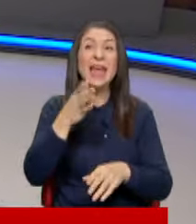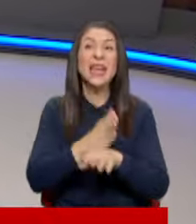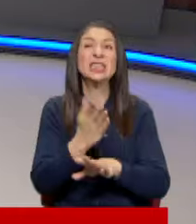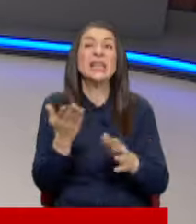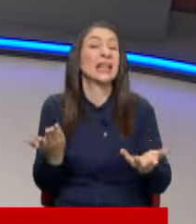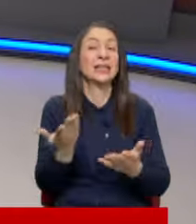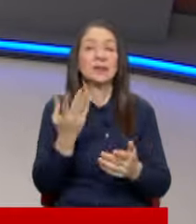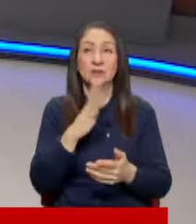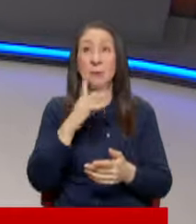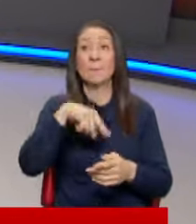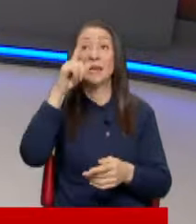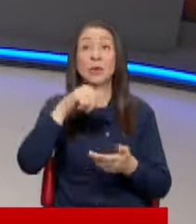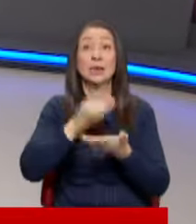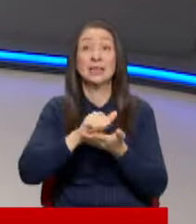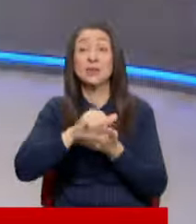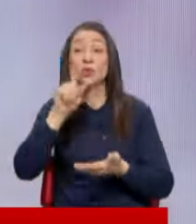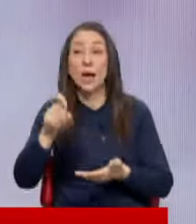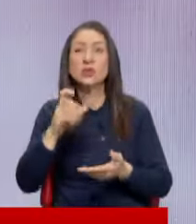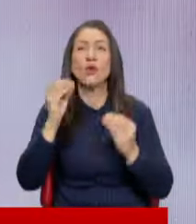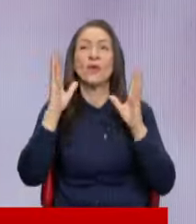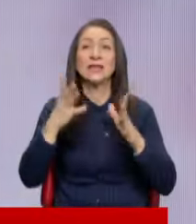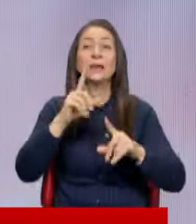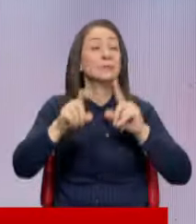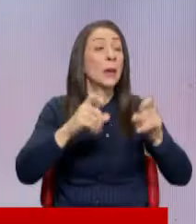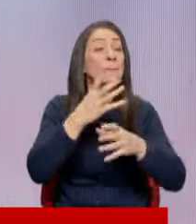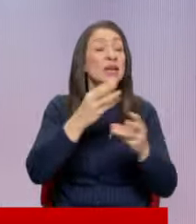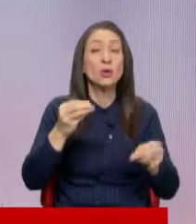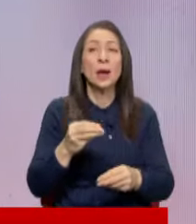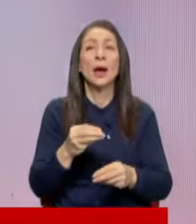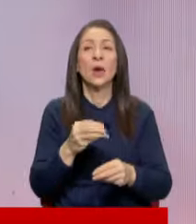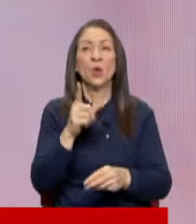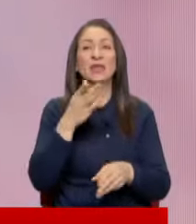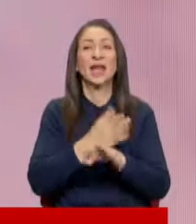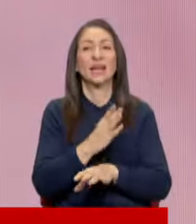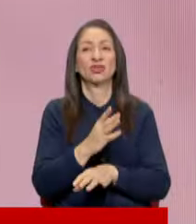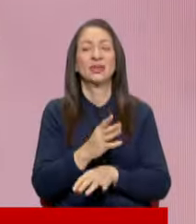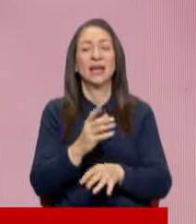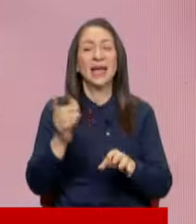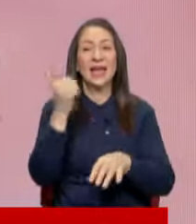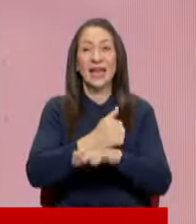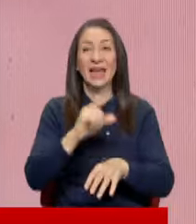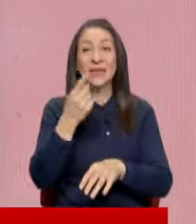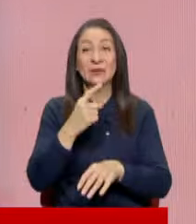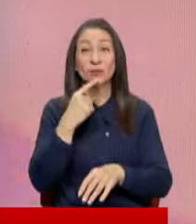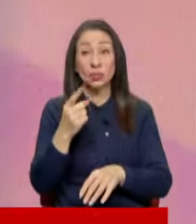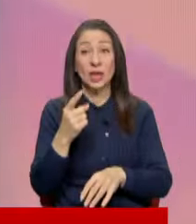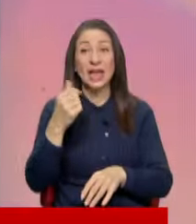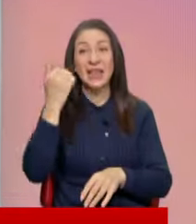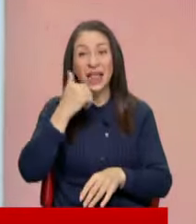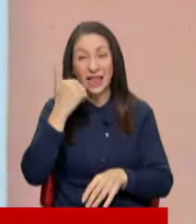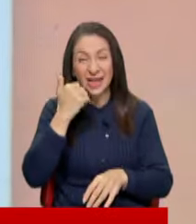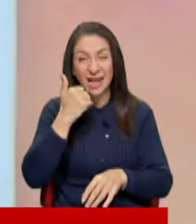soracak olursanız bir gün gazetesine ve pek çok kişiye milyonlara o tek gerçek iktidarın diyor ki